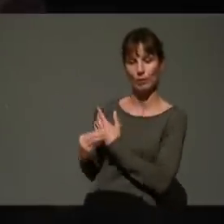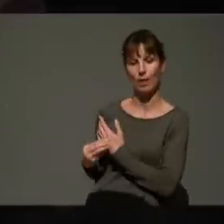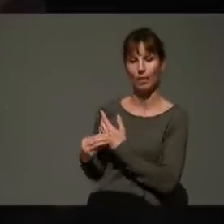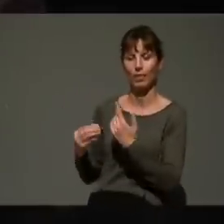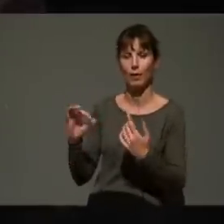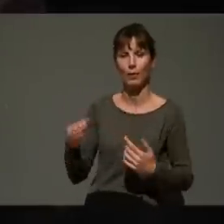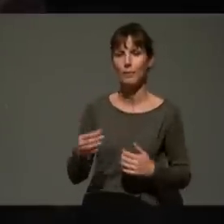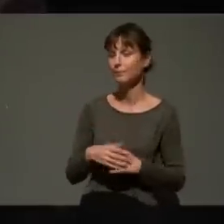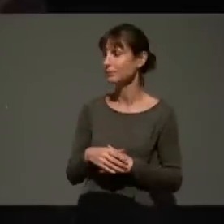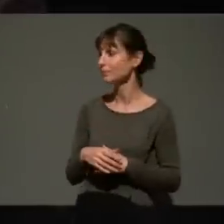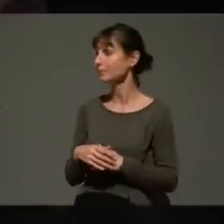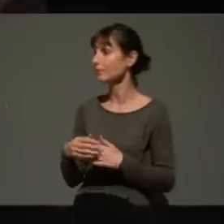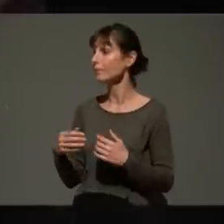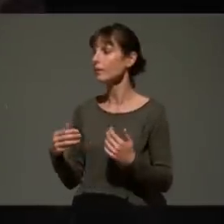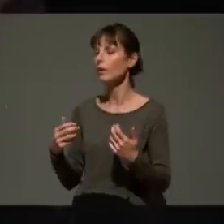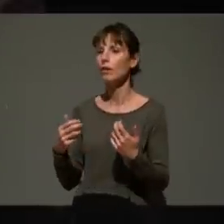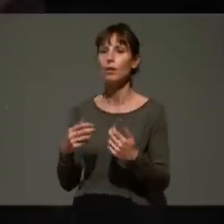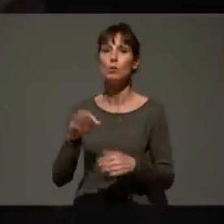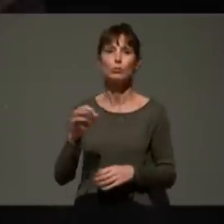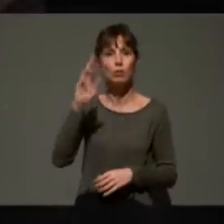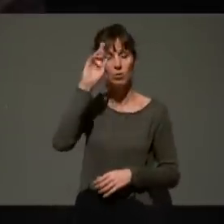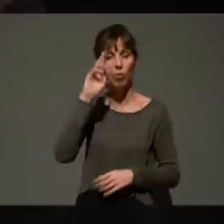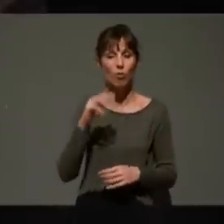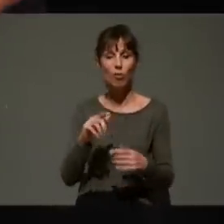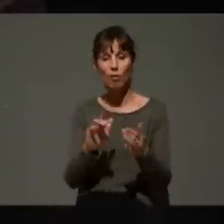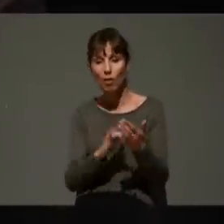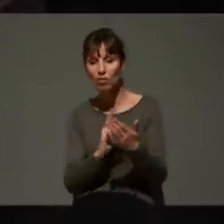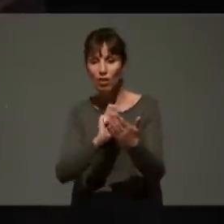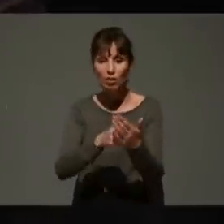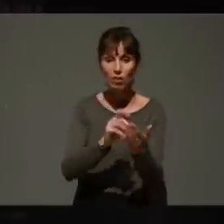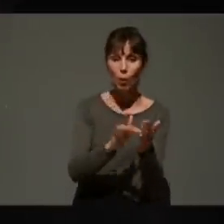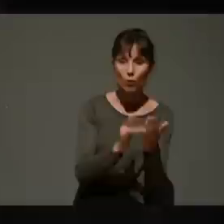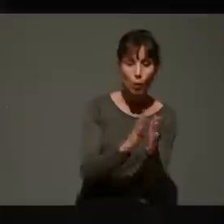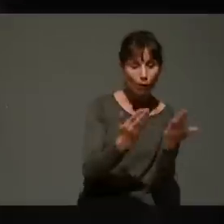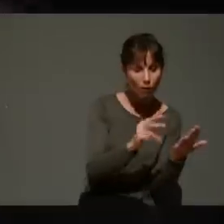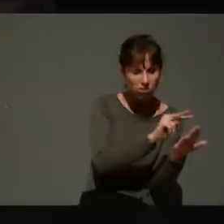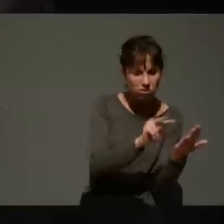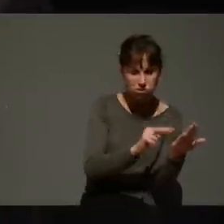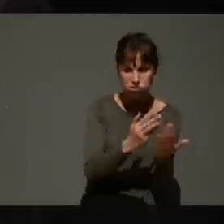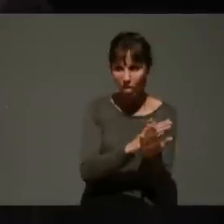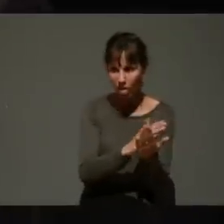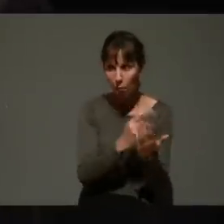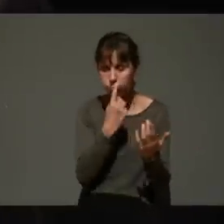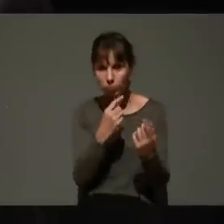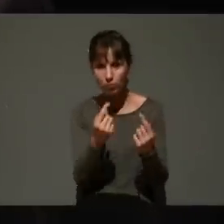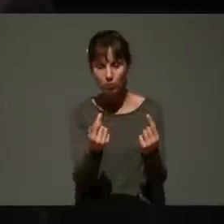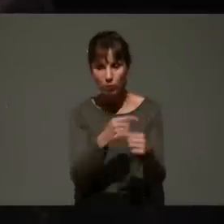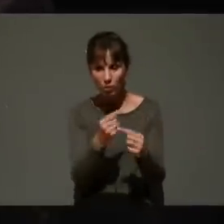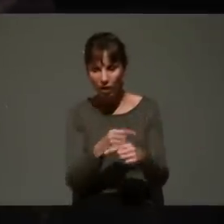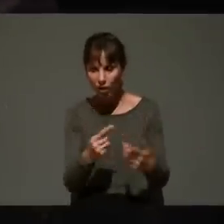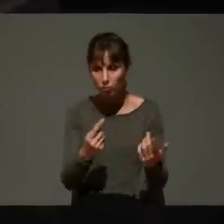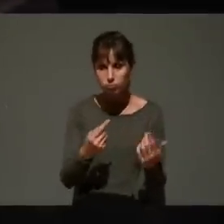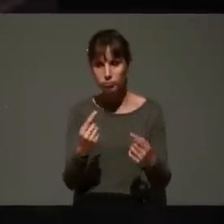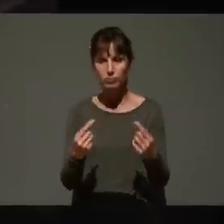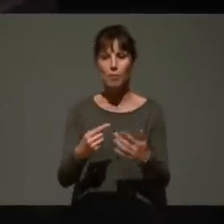vous savez, si on lit en effet toutes les revues et tous les articles, tout va un petit peu dans tous les sens. On parlait des étirements tout à l'heure. Mais quand même,